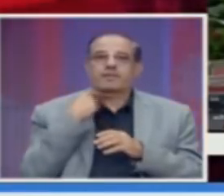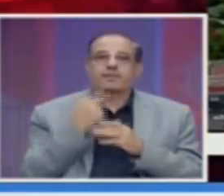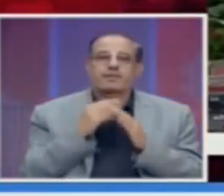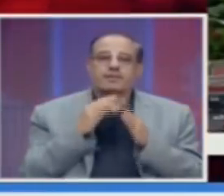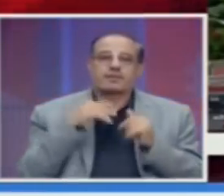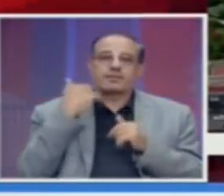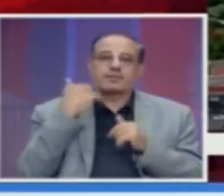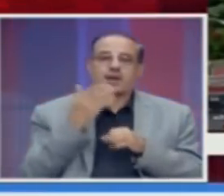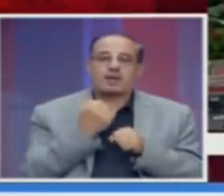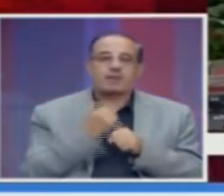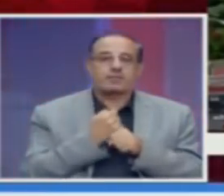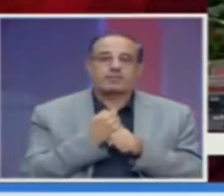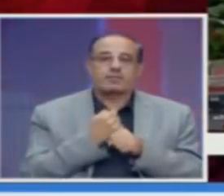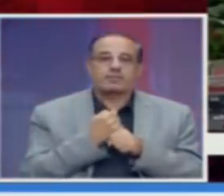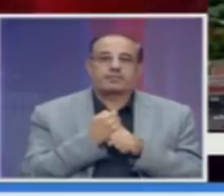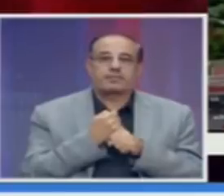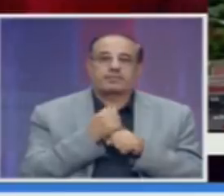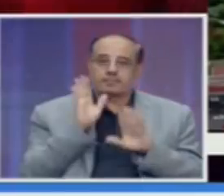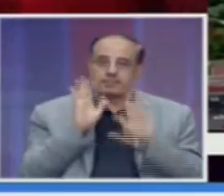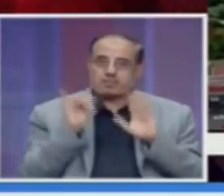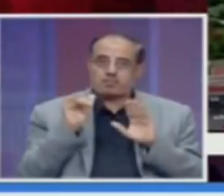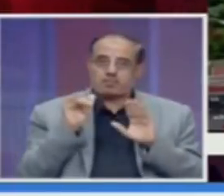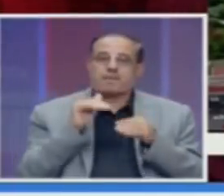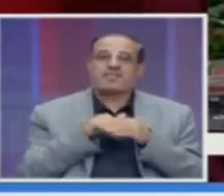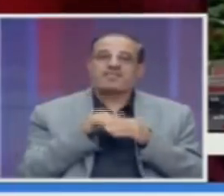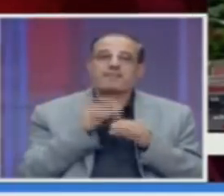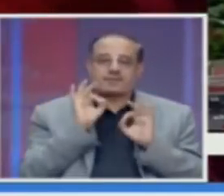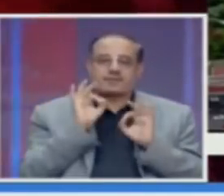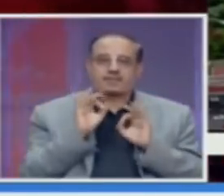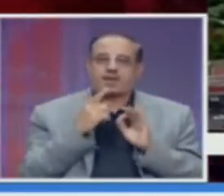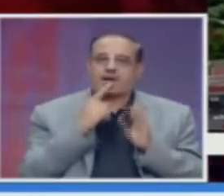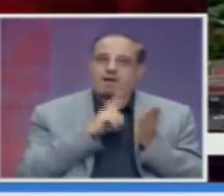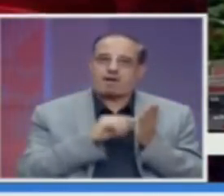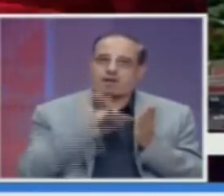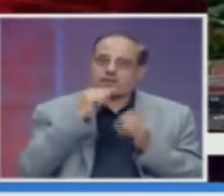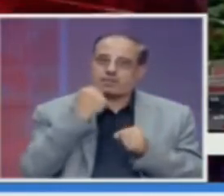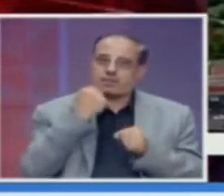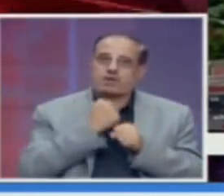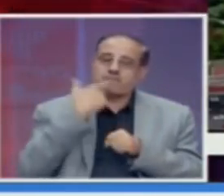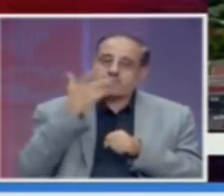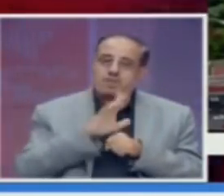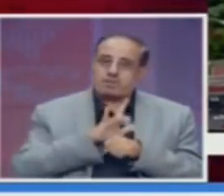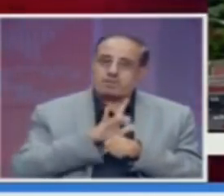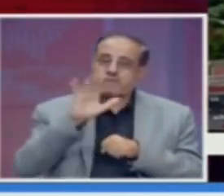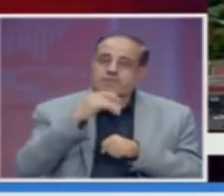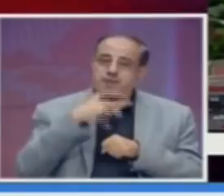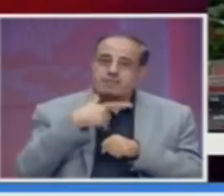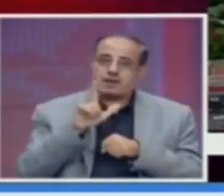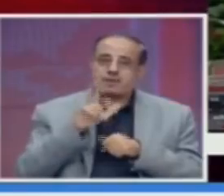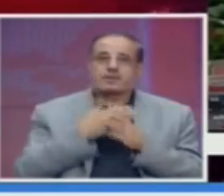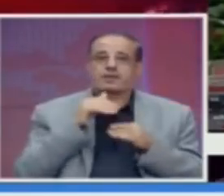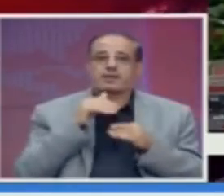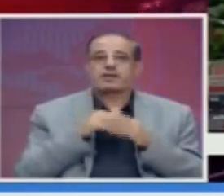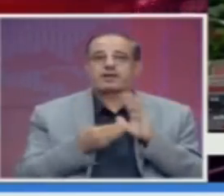ومصري الخارج عامة ضرورة الاهتمام بهذا الحدث الديمقراطي وضرورة الإدلاء بأصواتهم عبر البريد